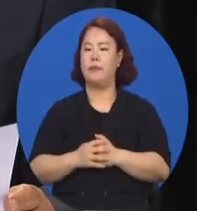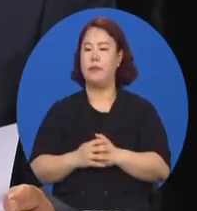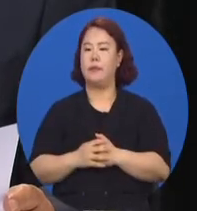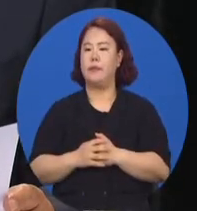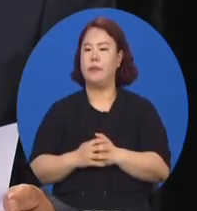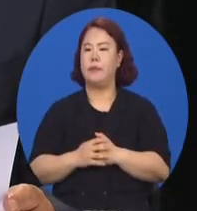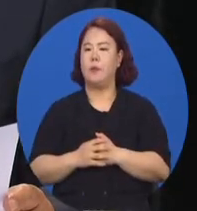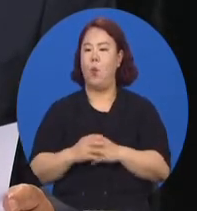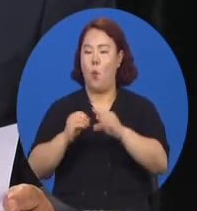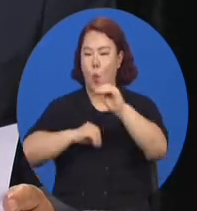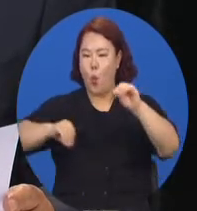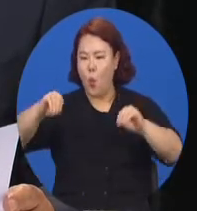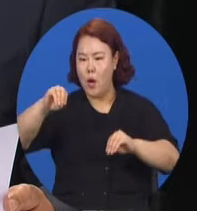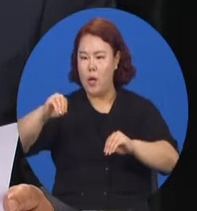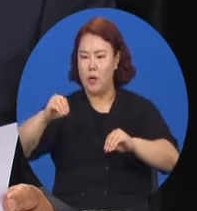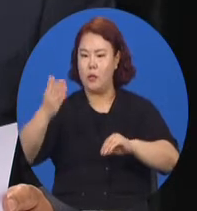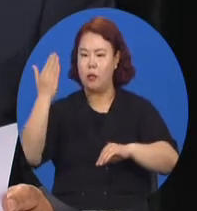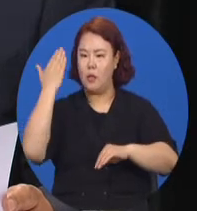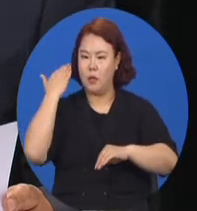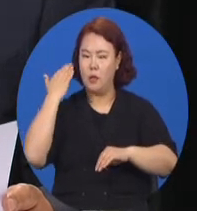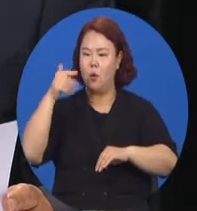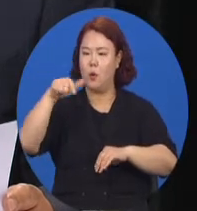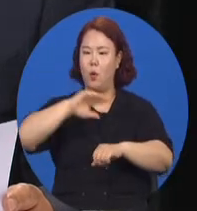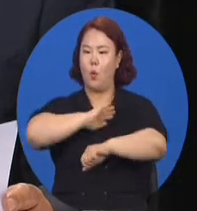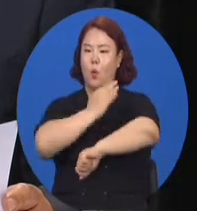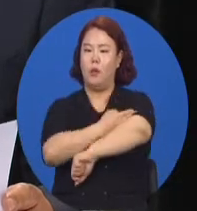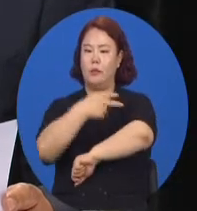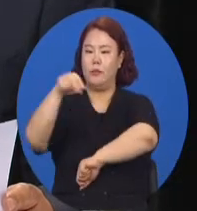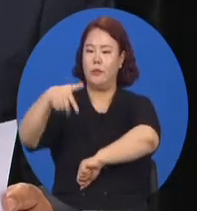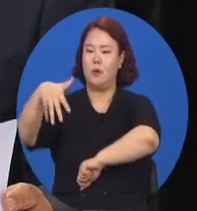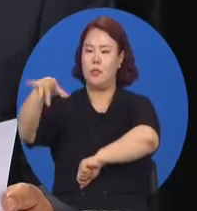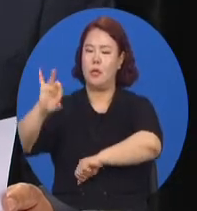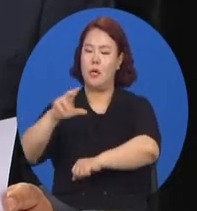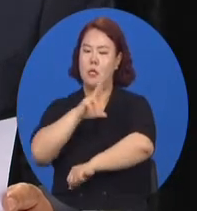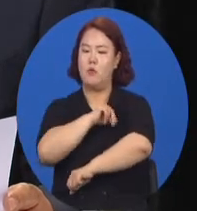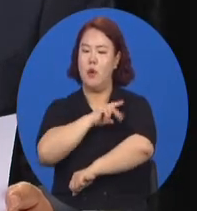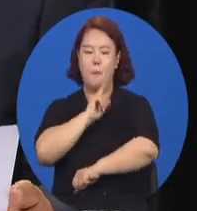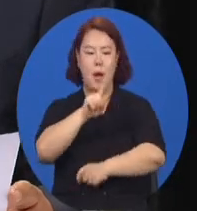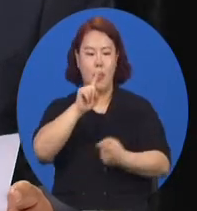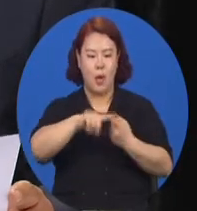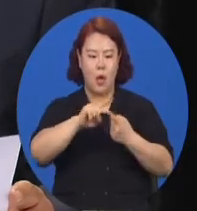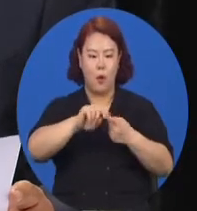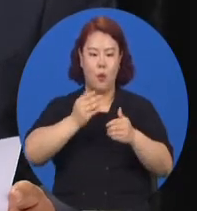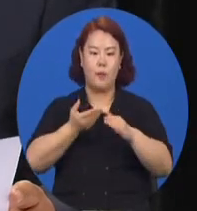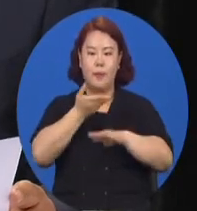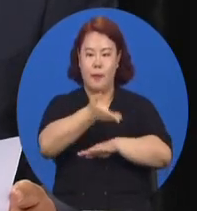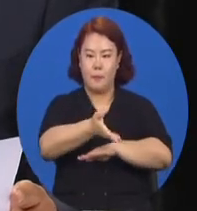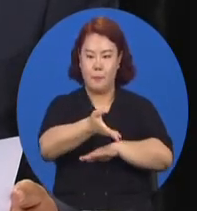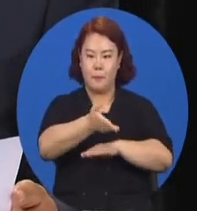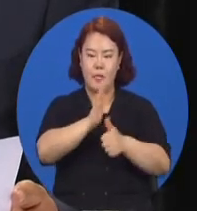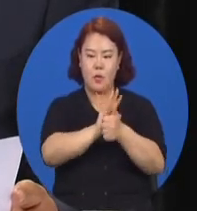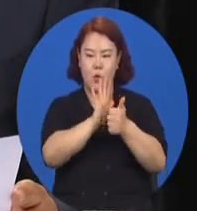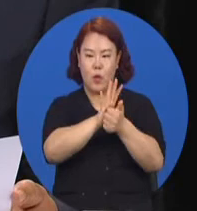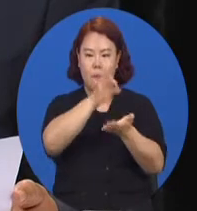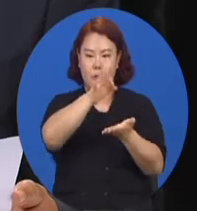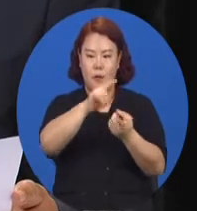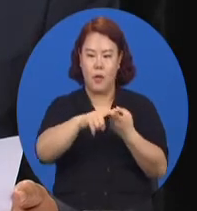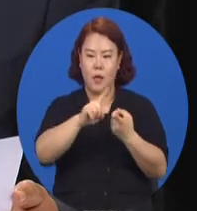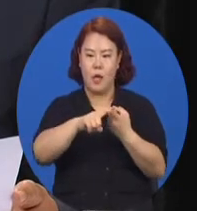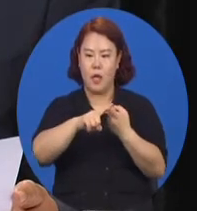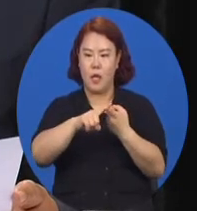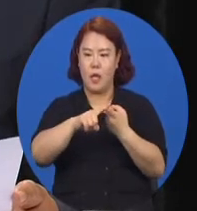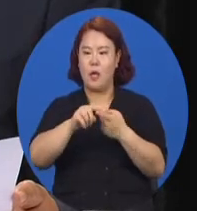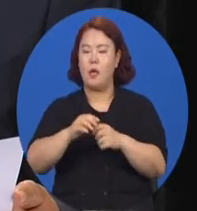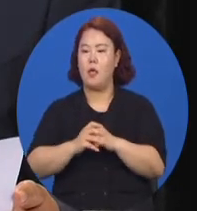오히려 지난번에 그 권석창 의원께서 댐주변 사업비 얘기하실 때 한 100억 정도 왔다 갔다 상의하는 것을 장신 이장께서